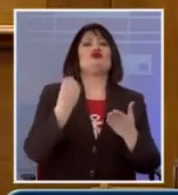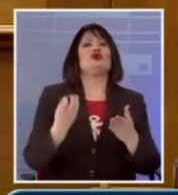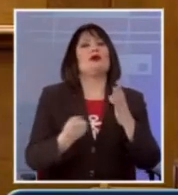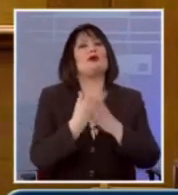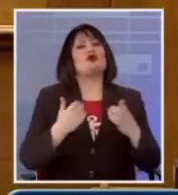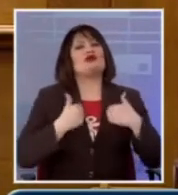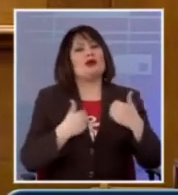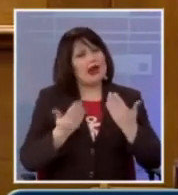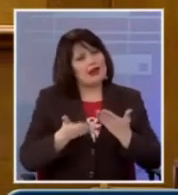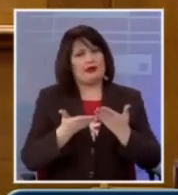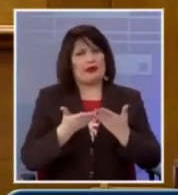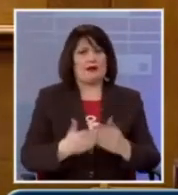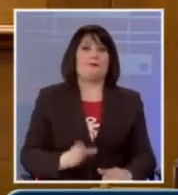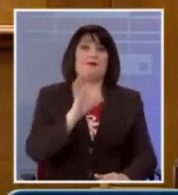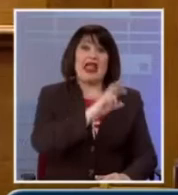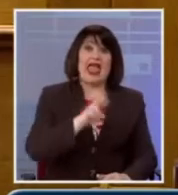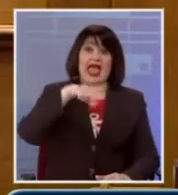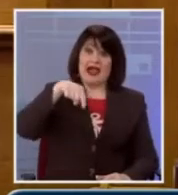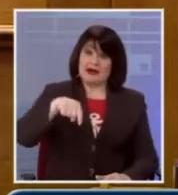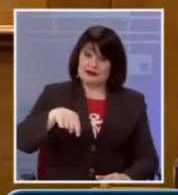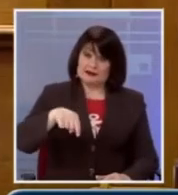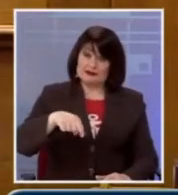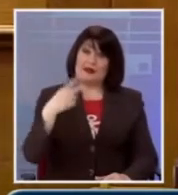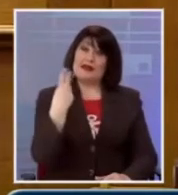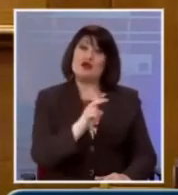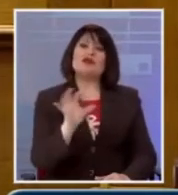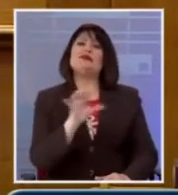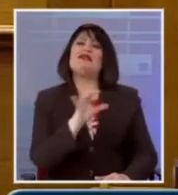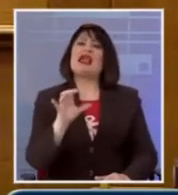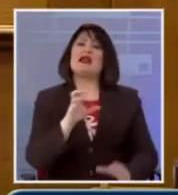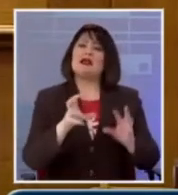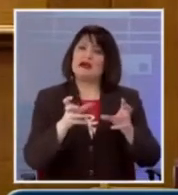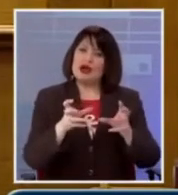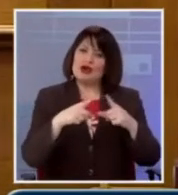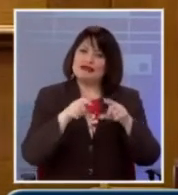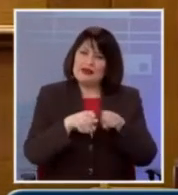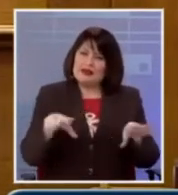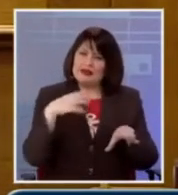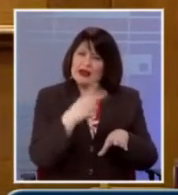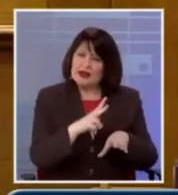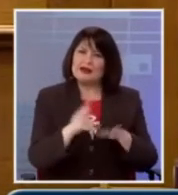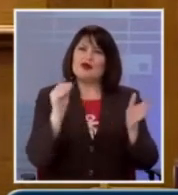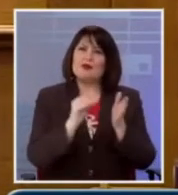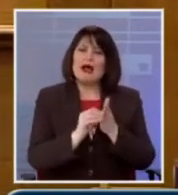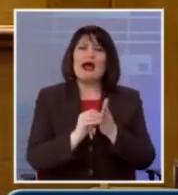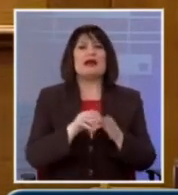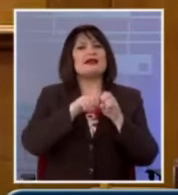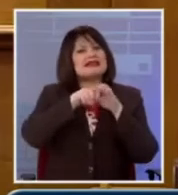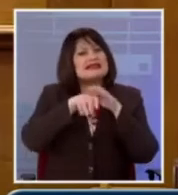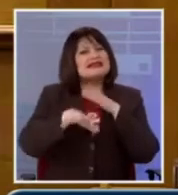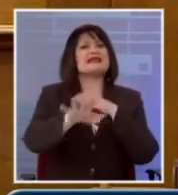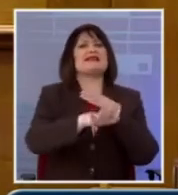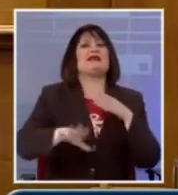νεολαία. Μια ΕΡΤ που αποκτά το δικό της δίκτυο ψηφιακής τηλεόρασης και επαναφέρει τη μετάδοση σήματος στους Έλληνες